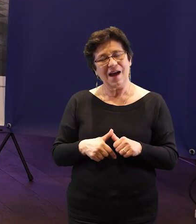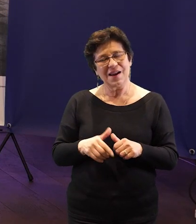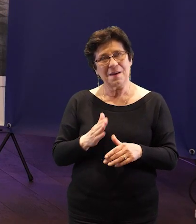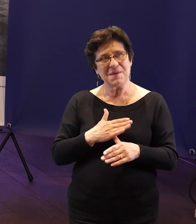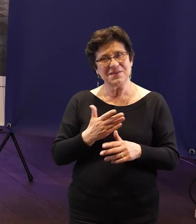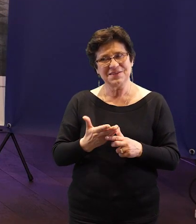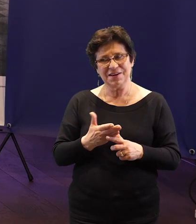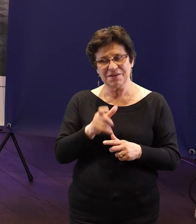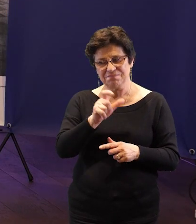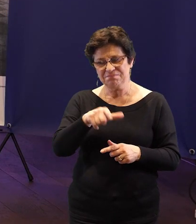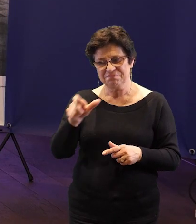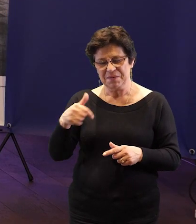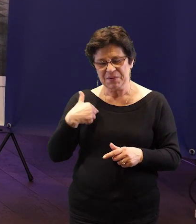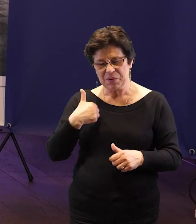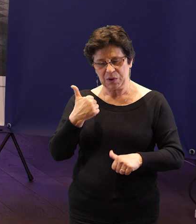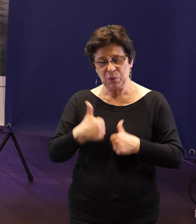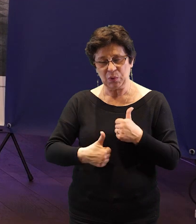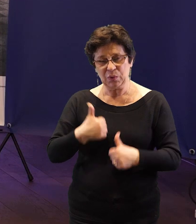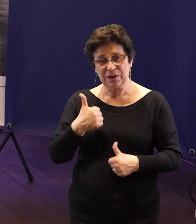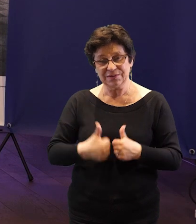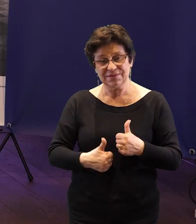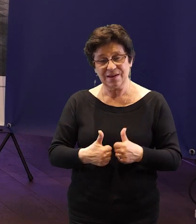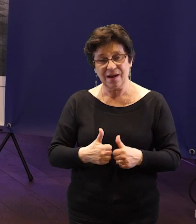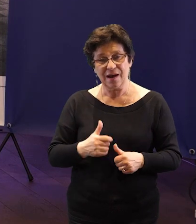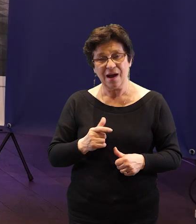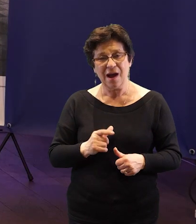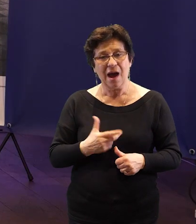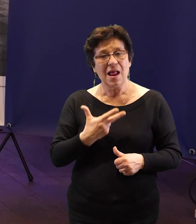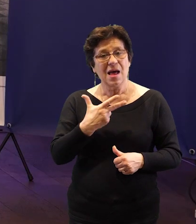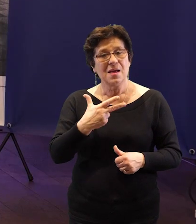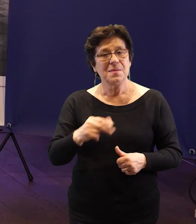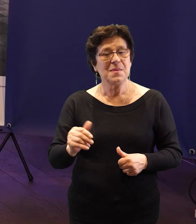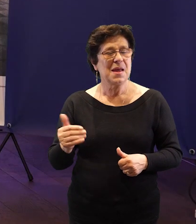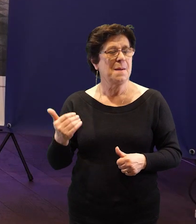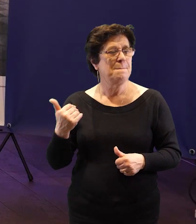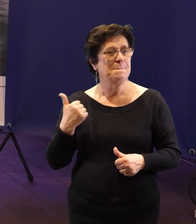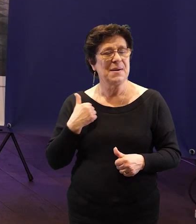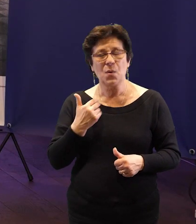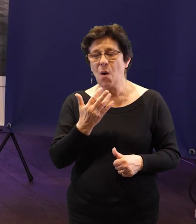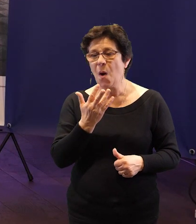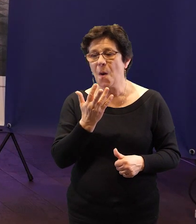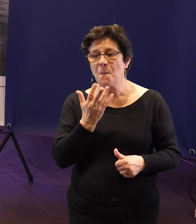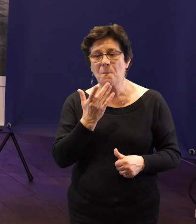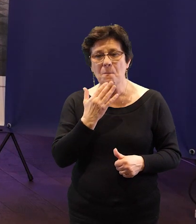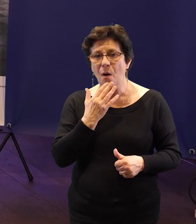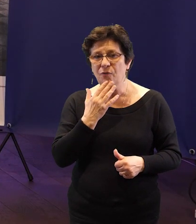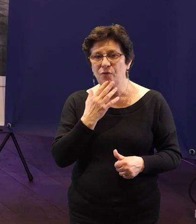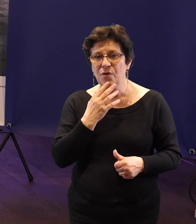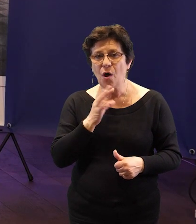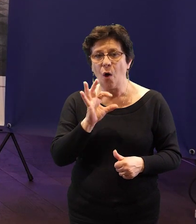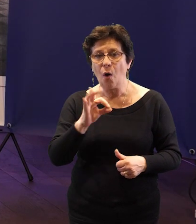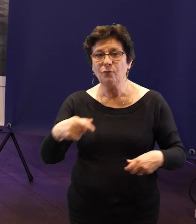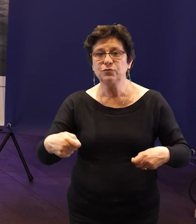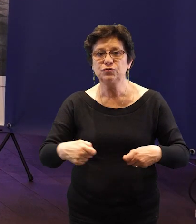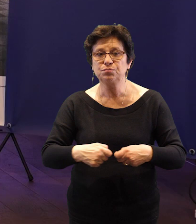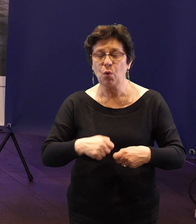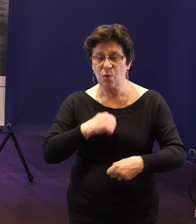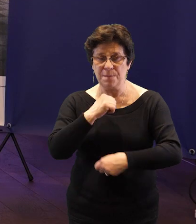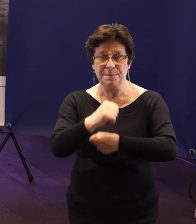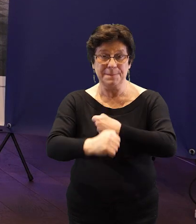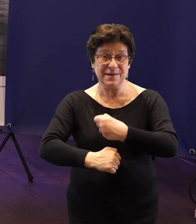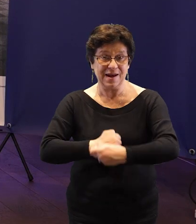wywiązywała konkurencja, jak czytałem te artykuły, natomiast nie było ani mowy o tym, że oni ze sobą współpracowali. Czyli